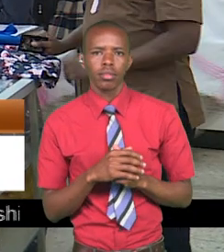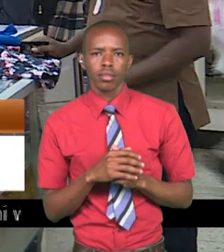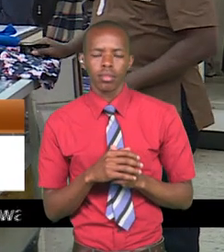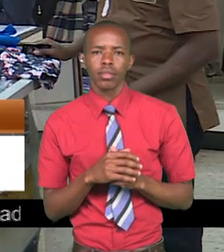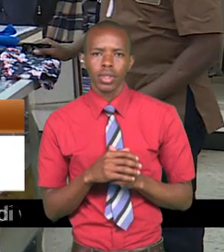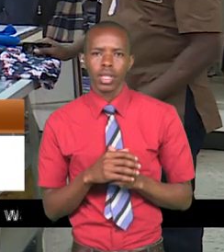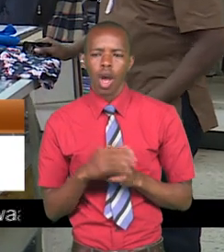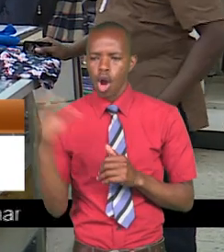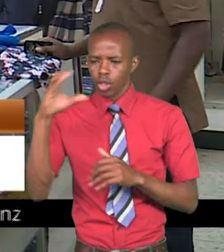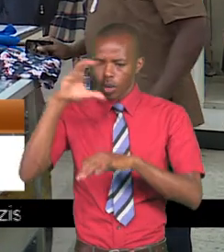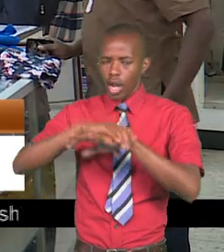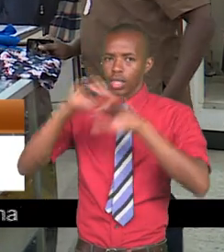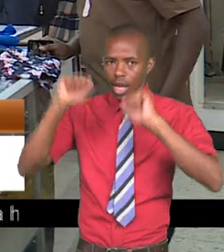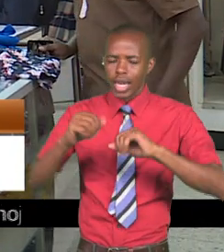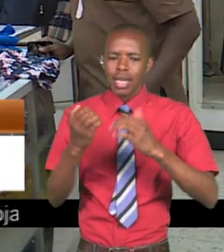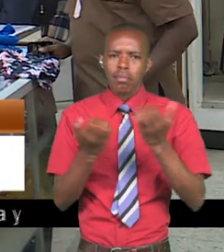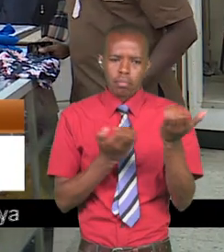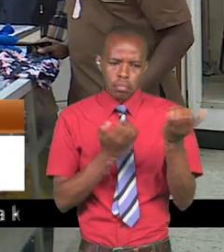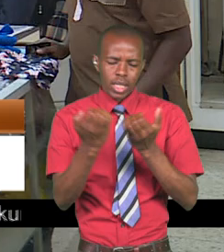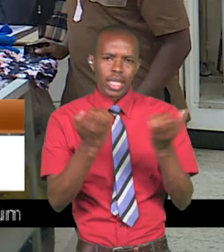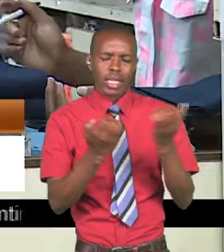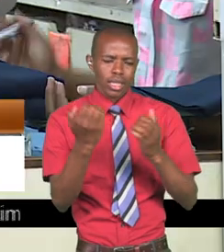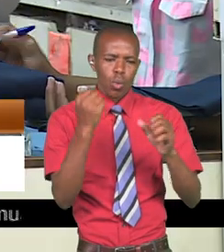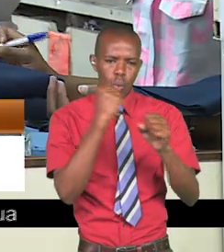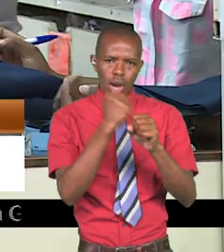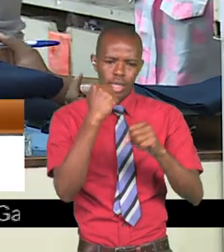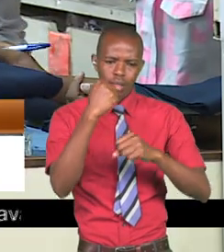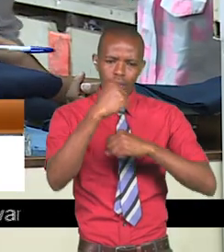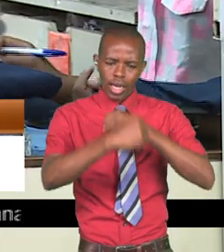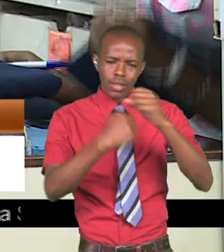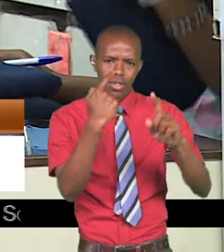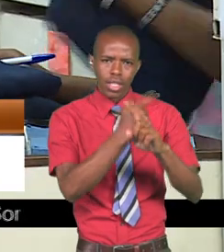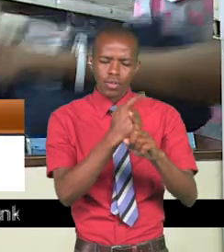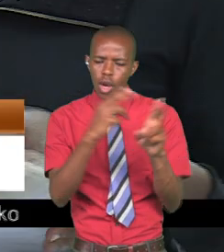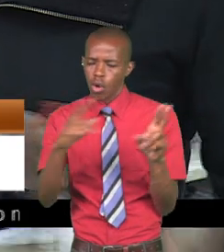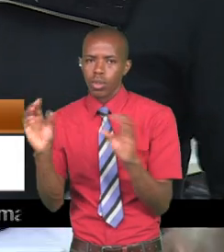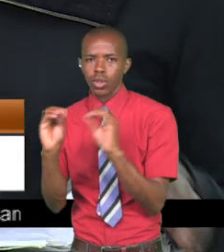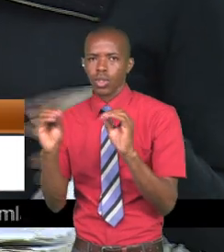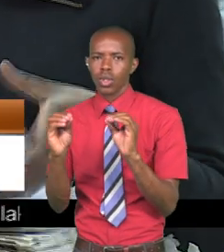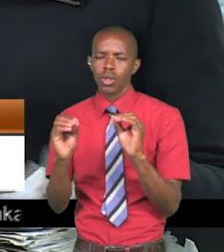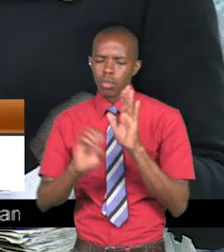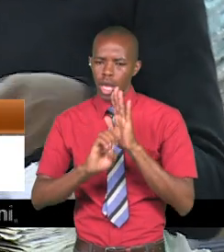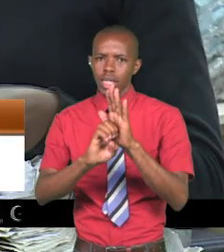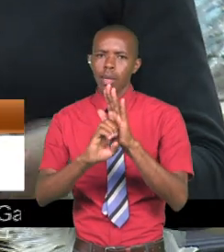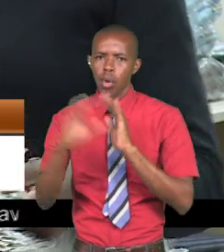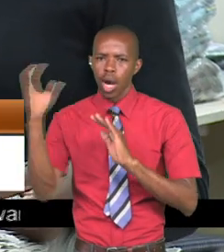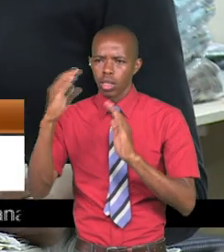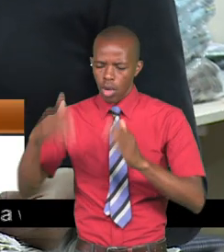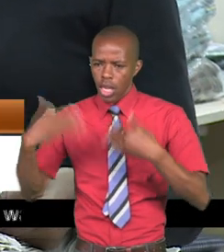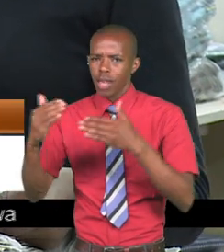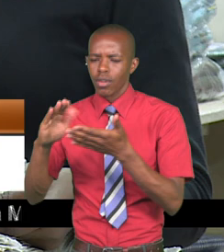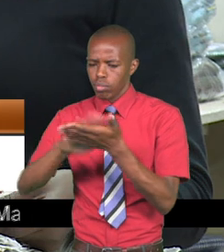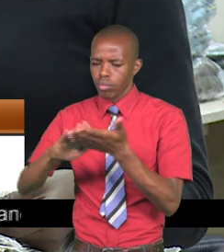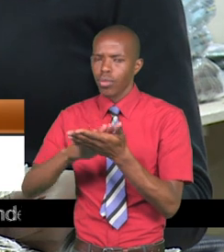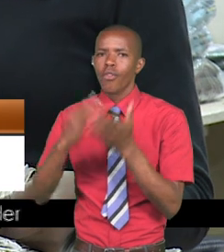Ili kupata wateja, biashara tofauti hufanya vitu tofauti hata visivyo vya kawaida, ikiwemo kuwapa wateja sampuli za bure